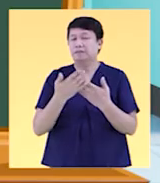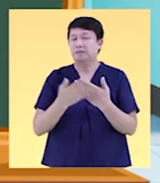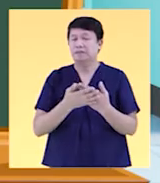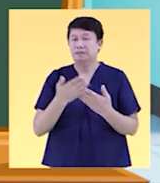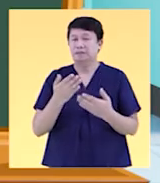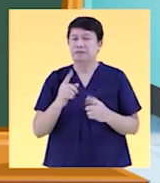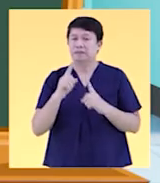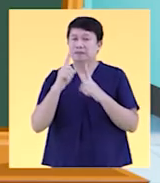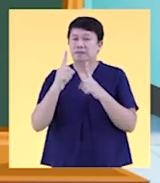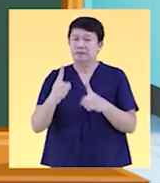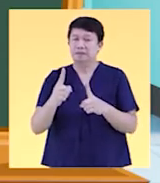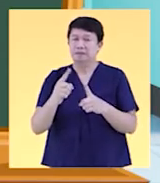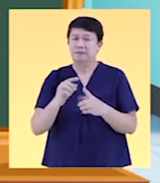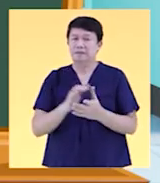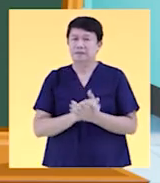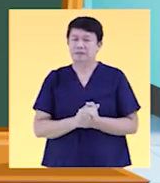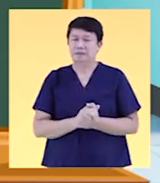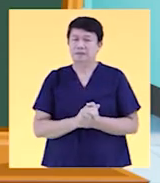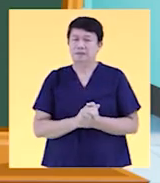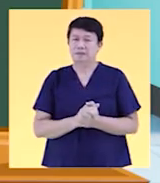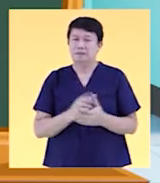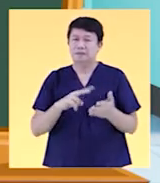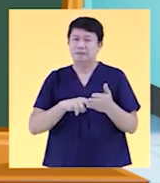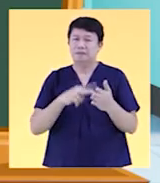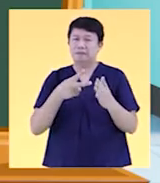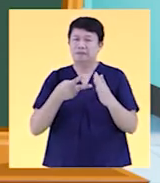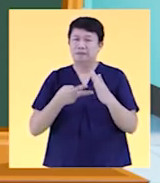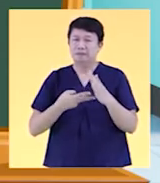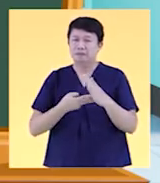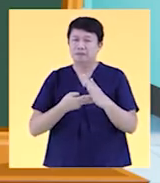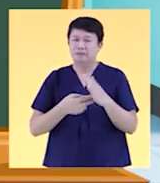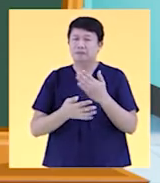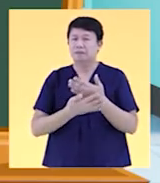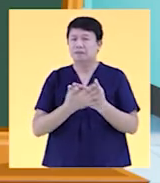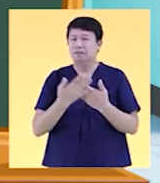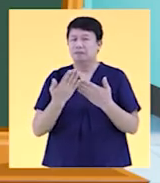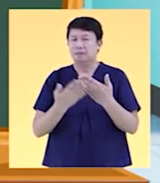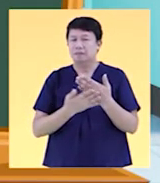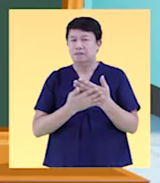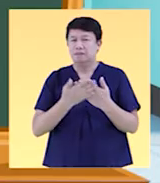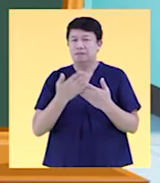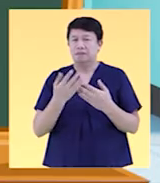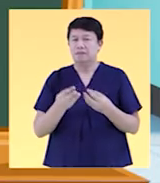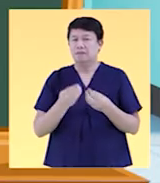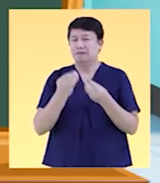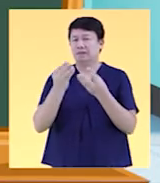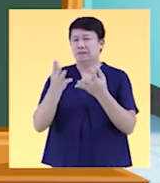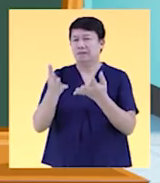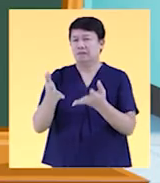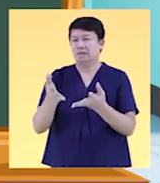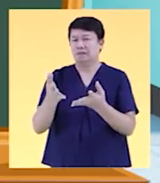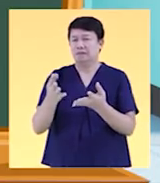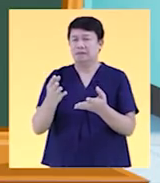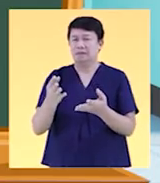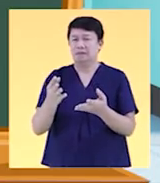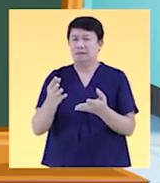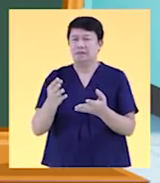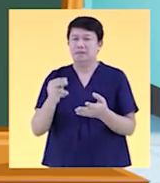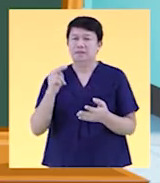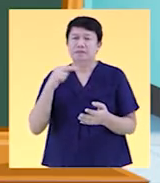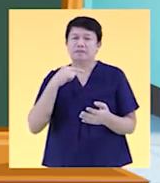madaling makuha ang sagot sa mga routine word problem dahil simple lamang ang paglalahad ng mga given at